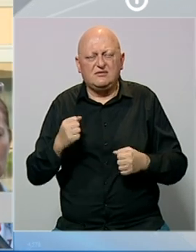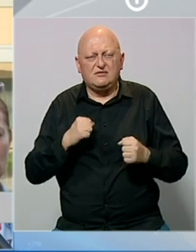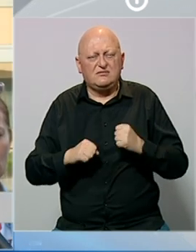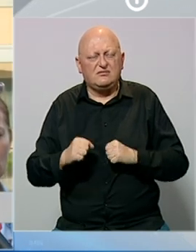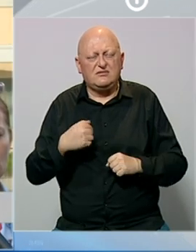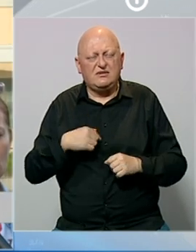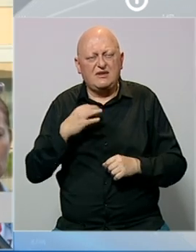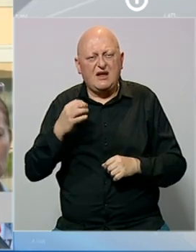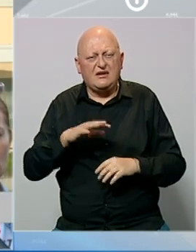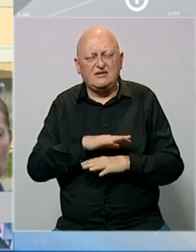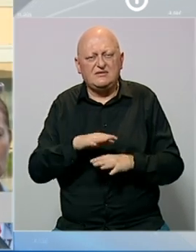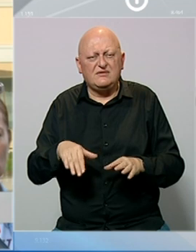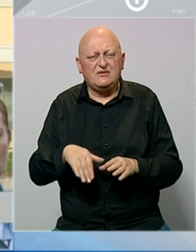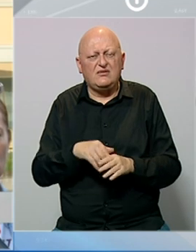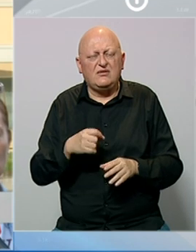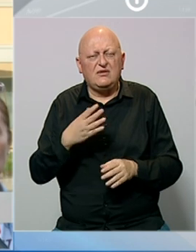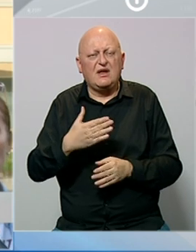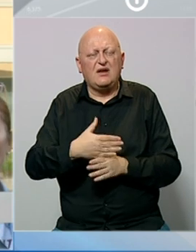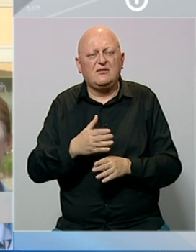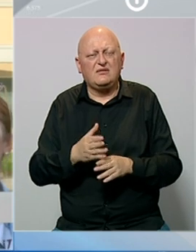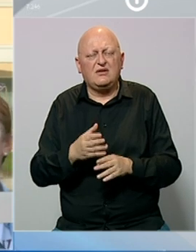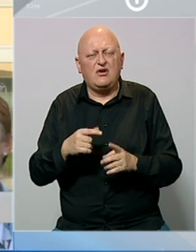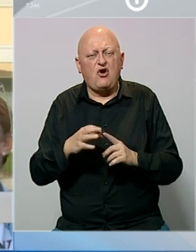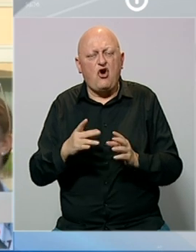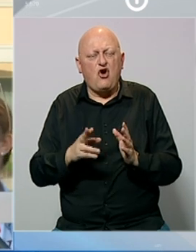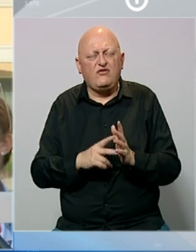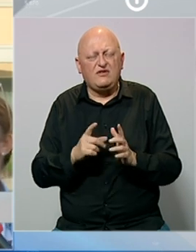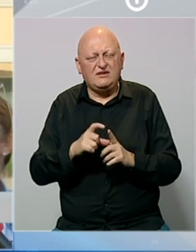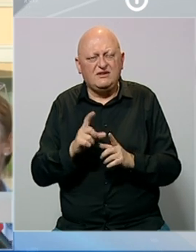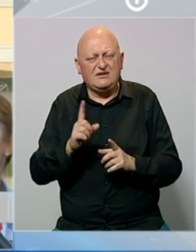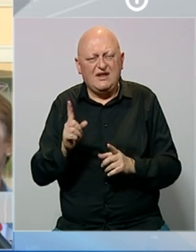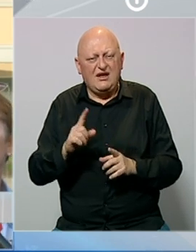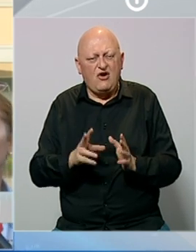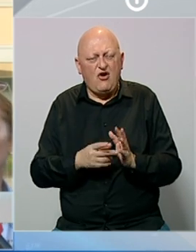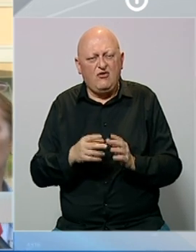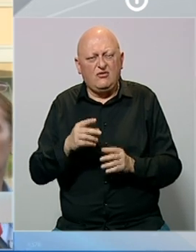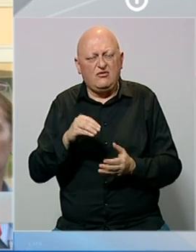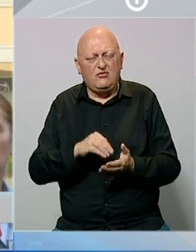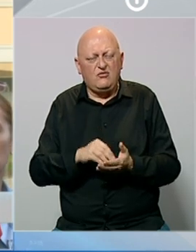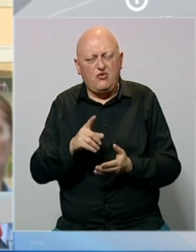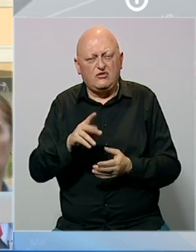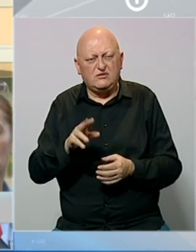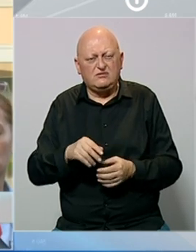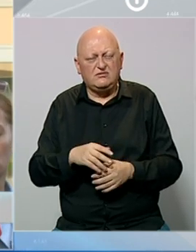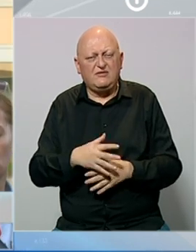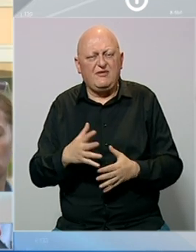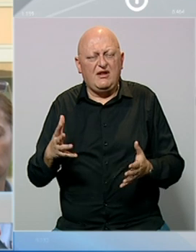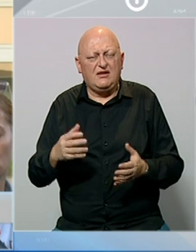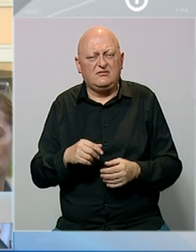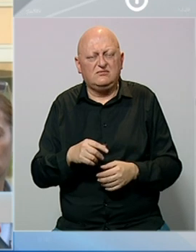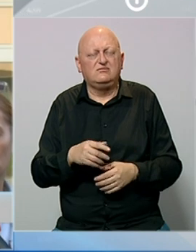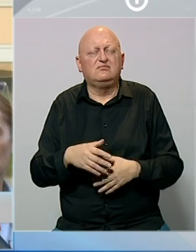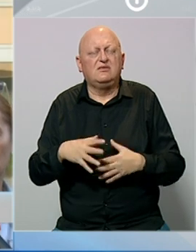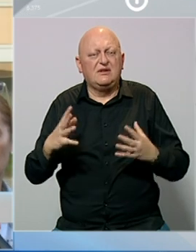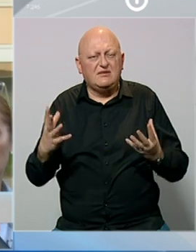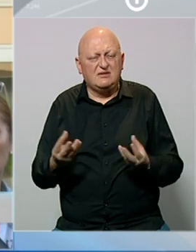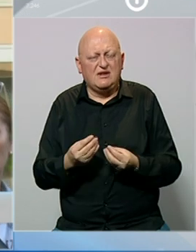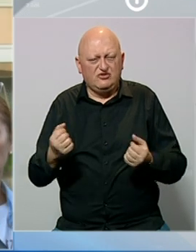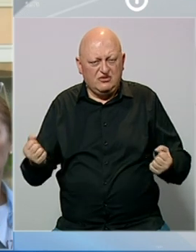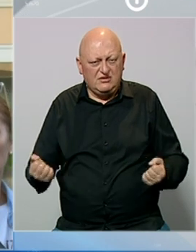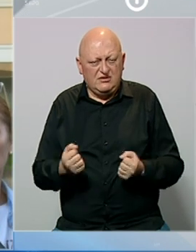u mom životu i svih zaposlenih kada smo se podijelili na COVID ili ne COVID i brojke koje smo tada imali su zaista impozantne, ali smo zajedničkim